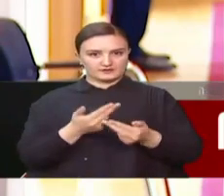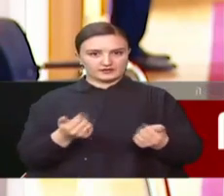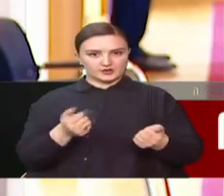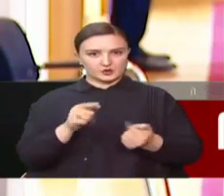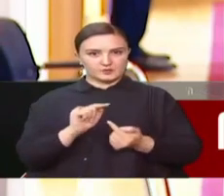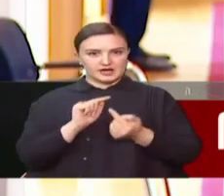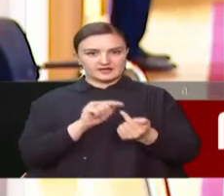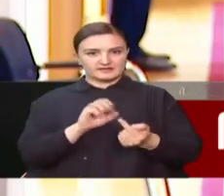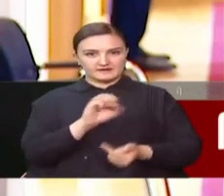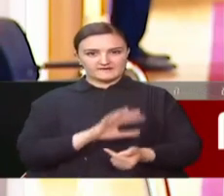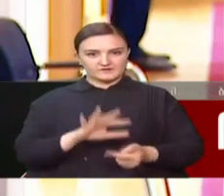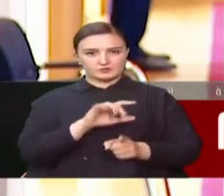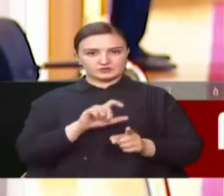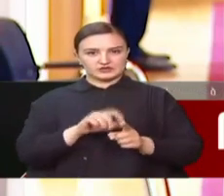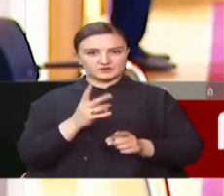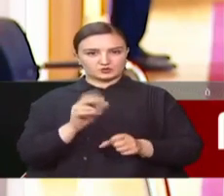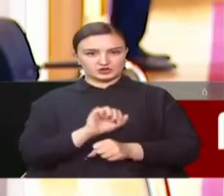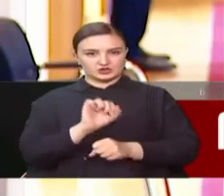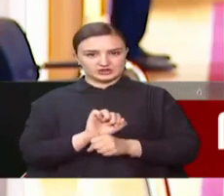ром антидасалури риторика унда шецхдес